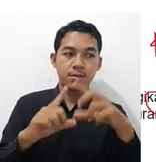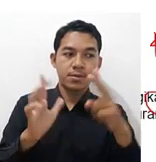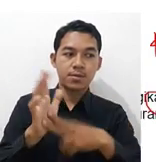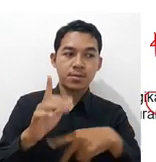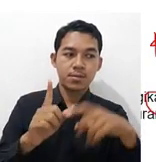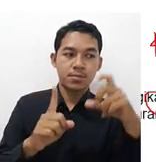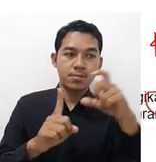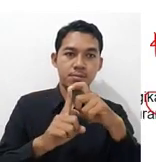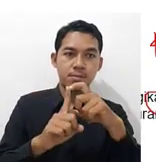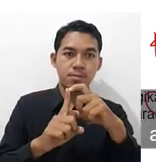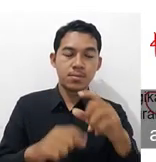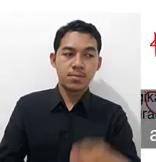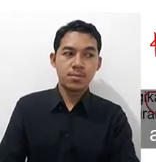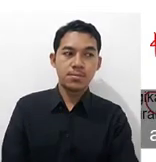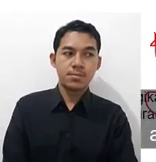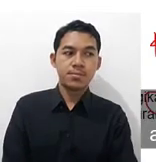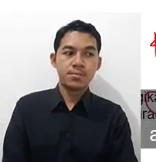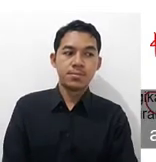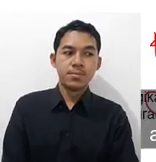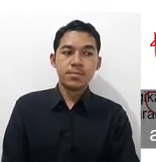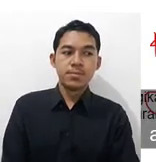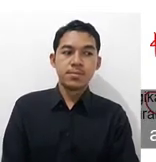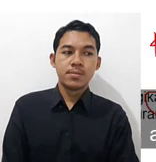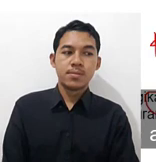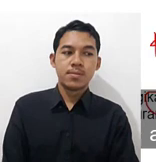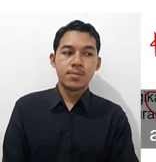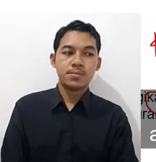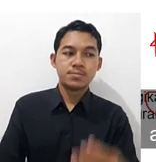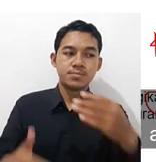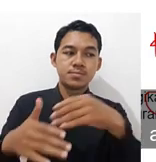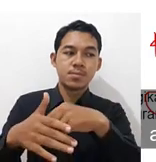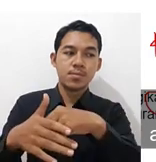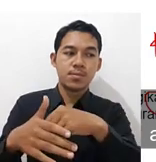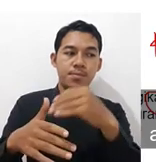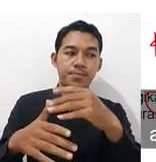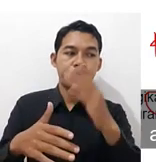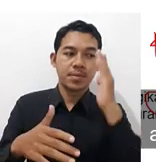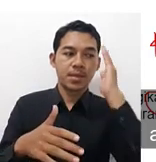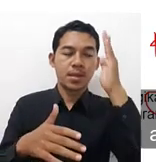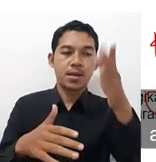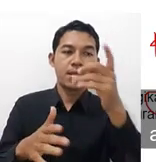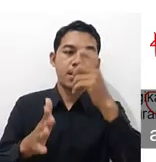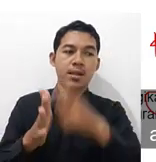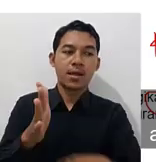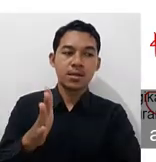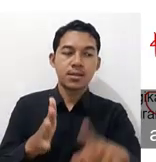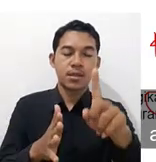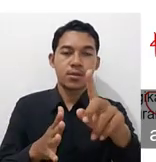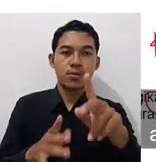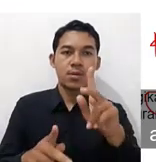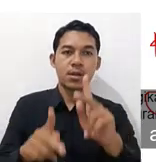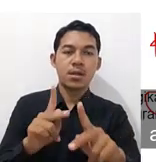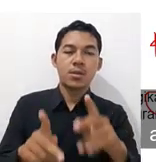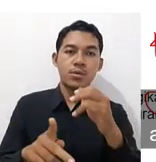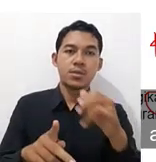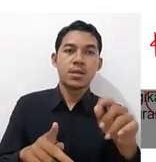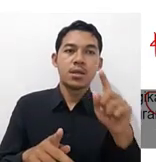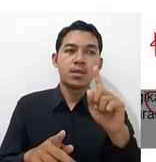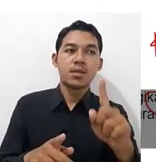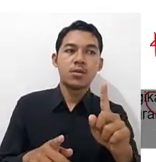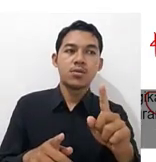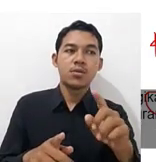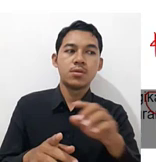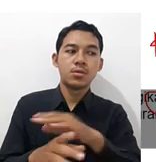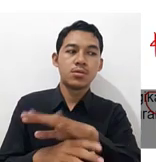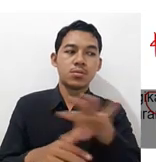Nah, selanjutnya output gerbang logika ini akan bernilai 1 jika salah satu atau semua inputnya